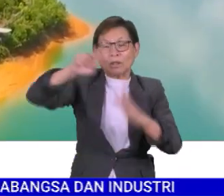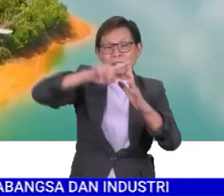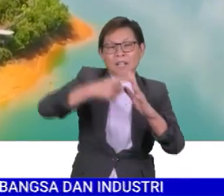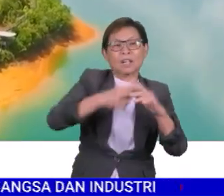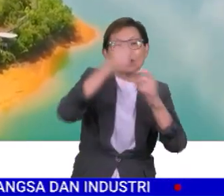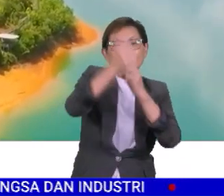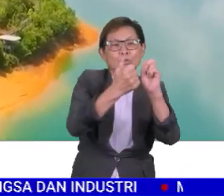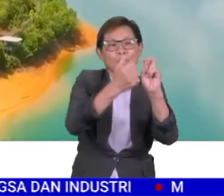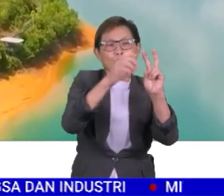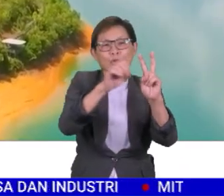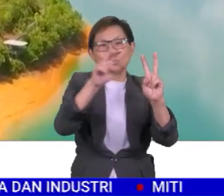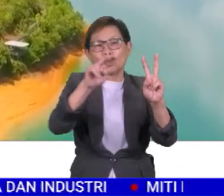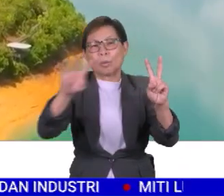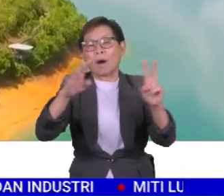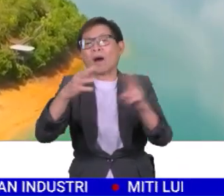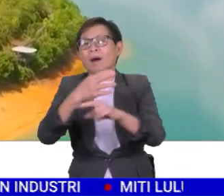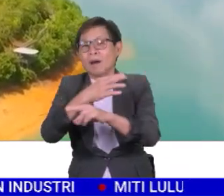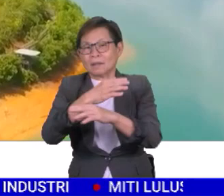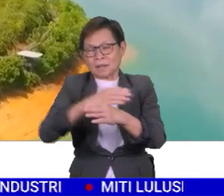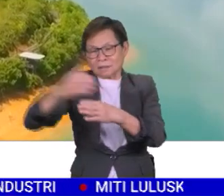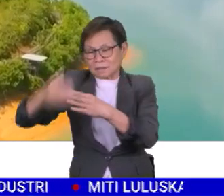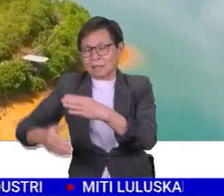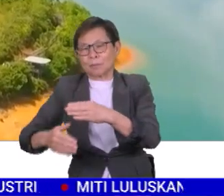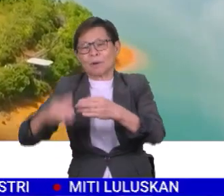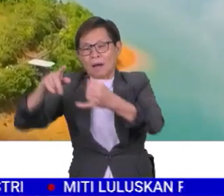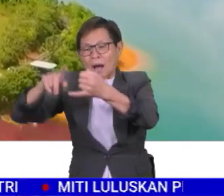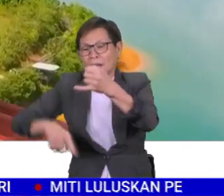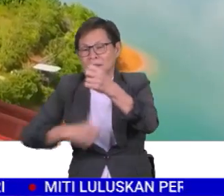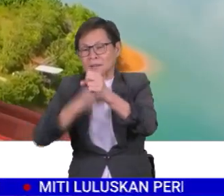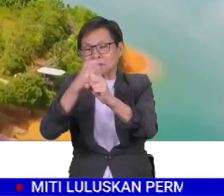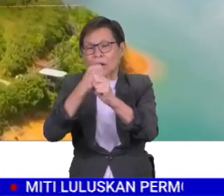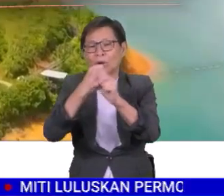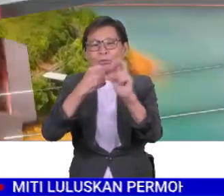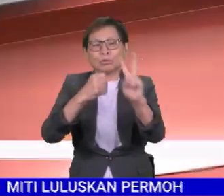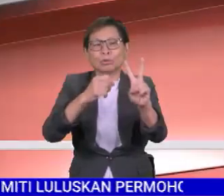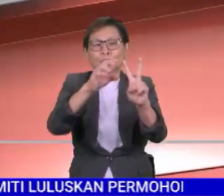2024 dan dijangka siap pada penghujung tahun 2029.